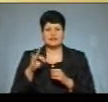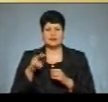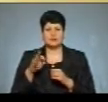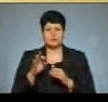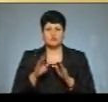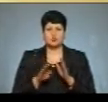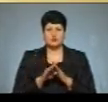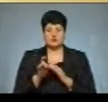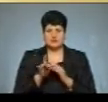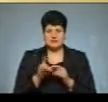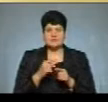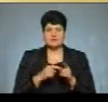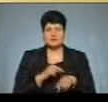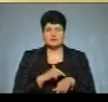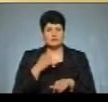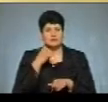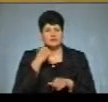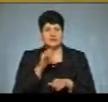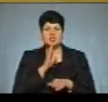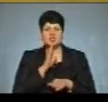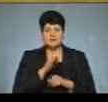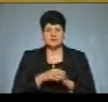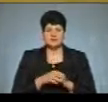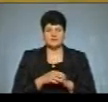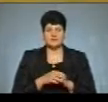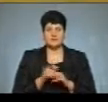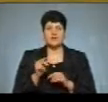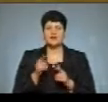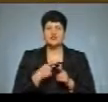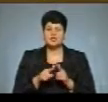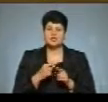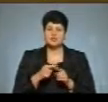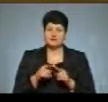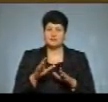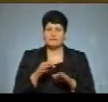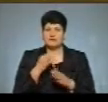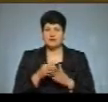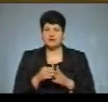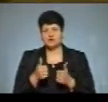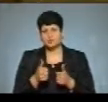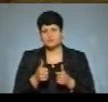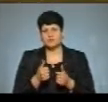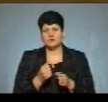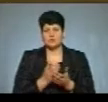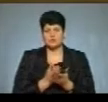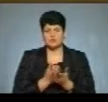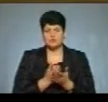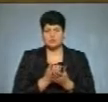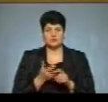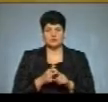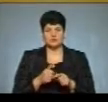району. За півгодини ми зателефонували до жінки. Чи швидко вам відповіли, чи добре надали послуги? Дуже